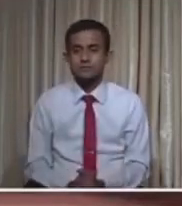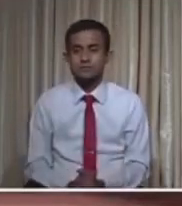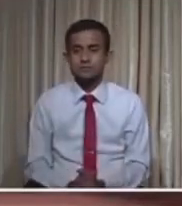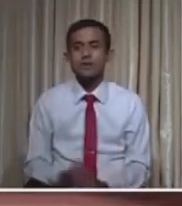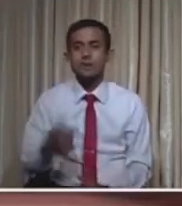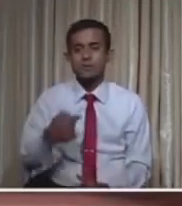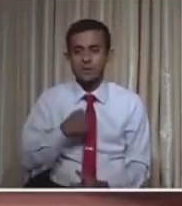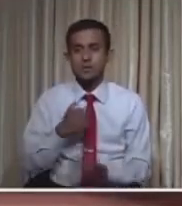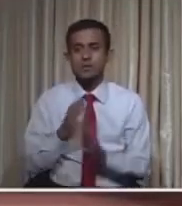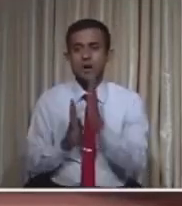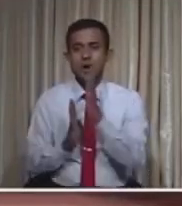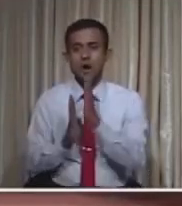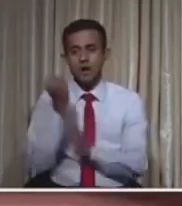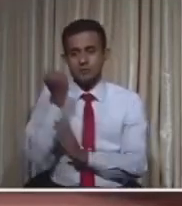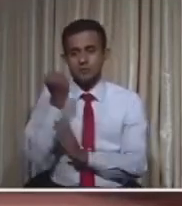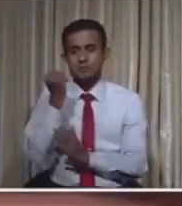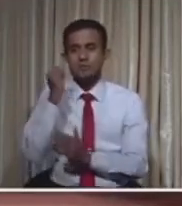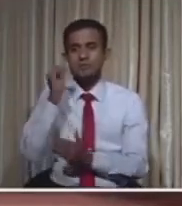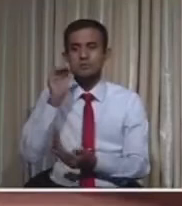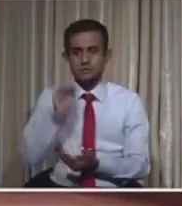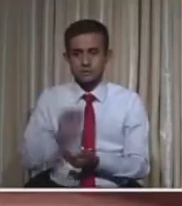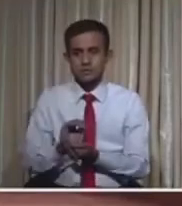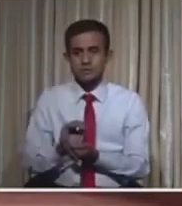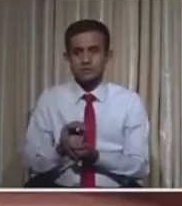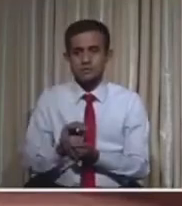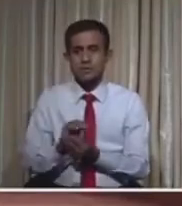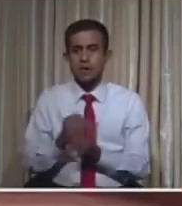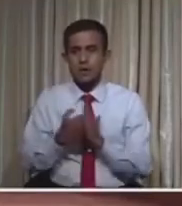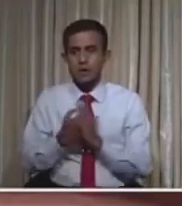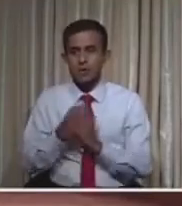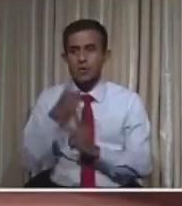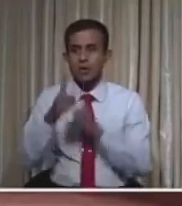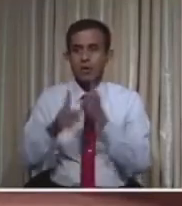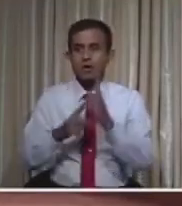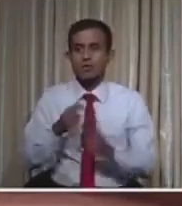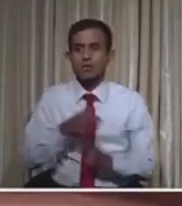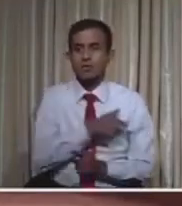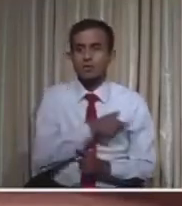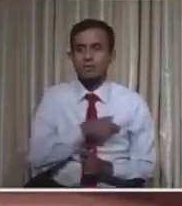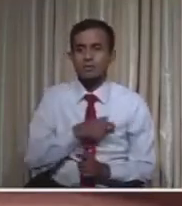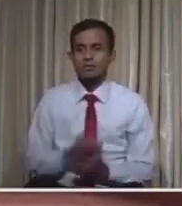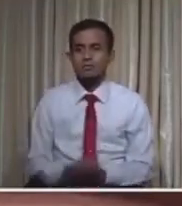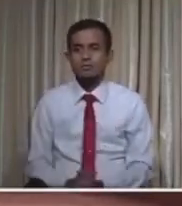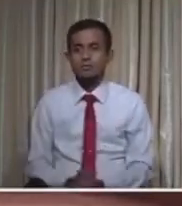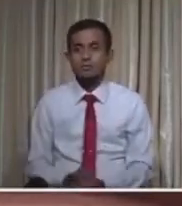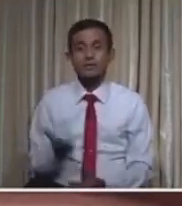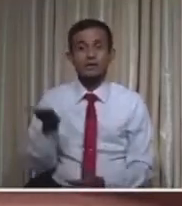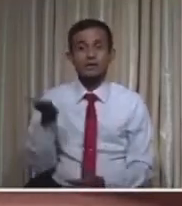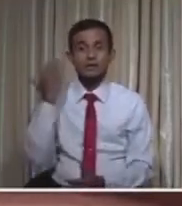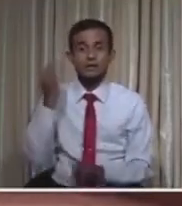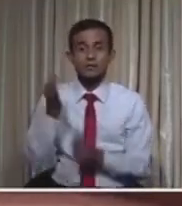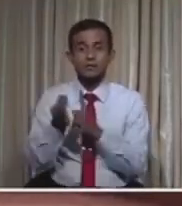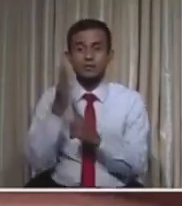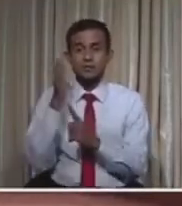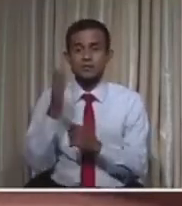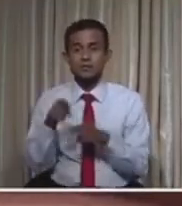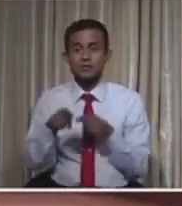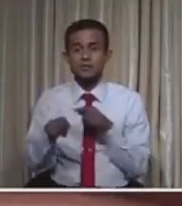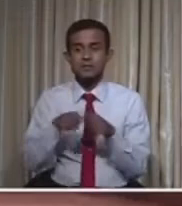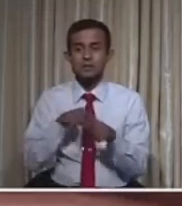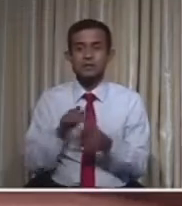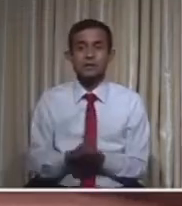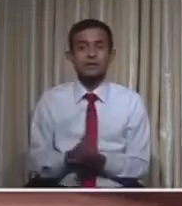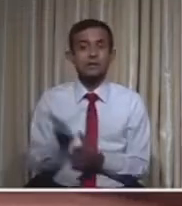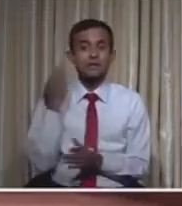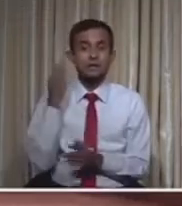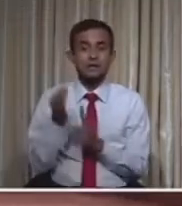මටත් අයිතියක් තියෙනවා ගරු කතානායකතුමනි. හිටපු ජනාධිපති විදියට